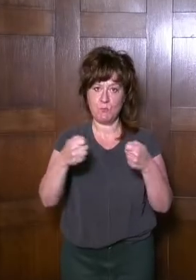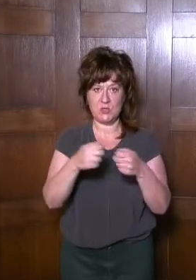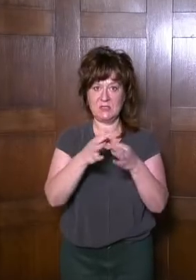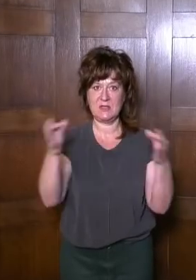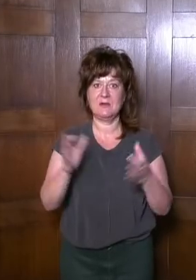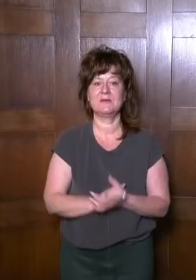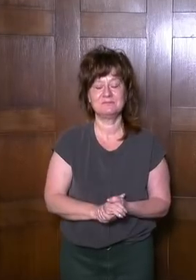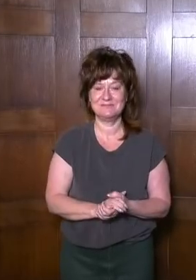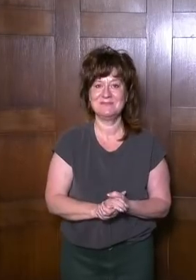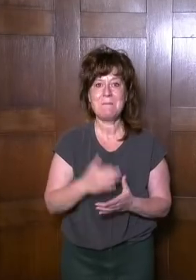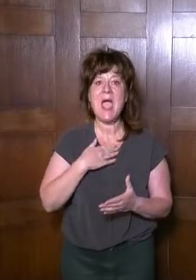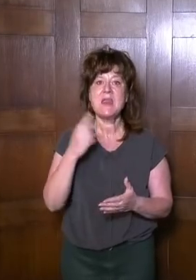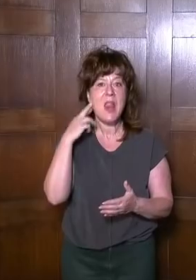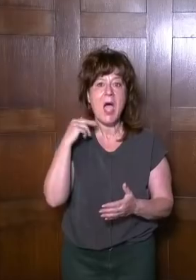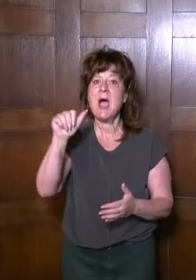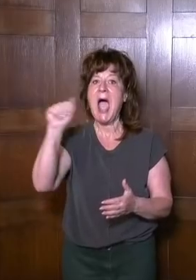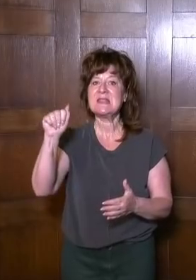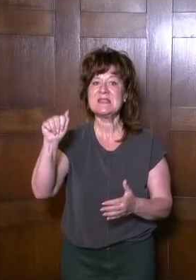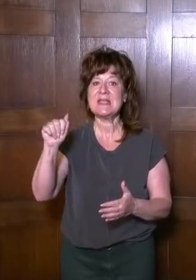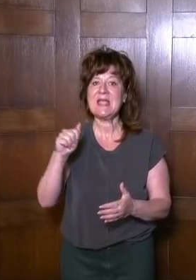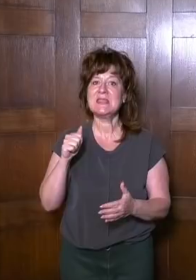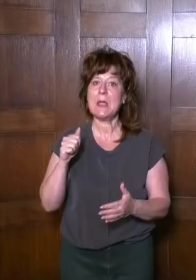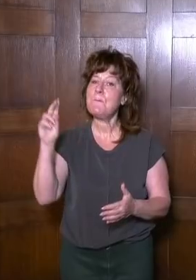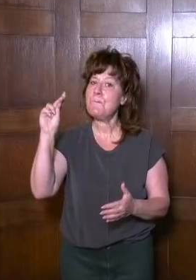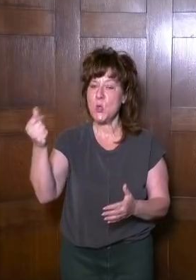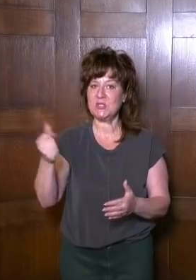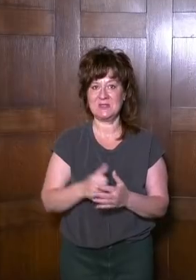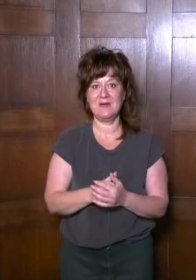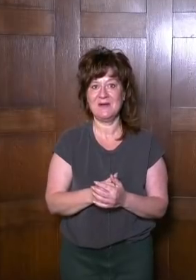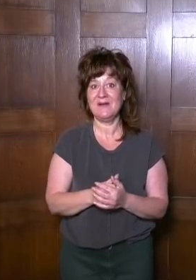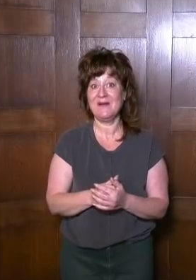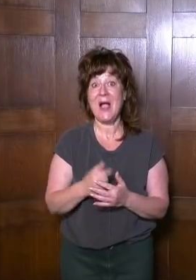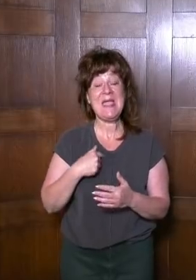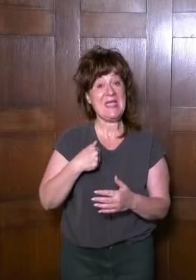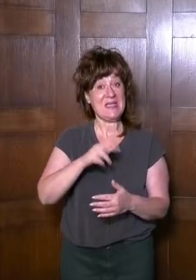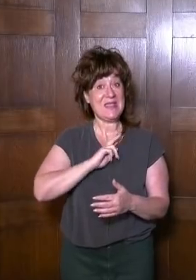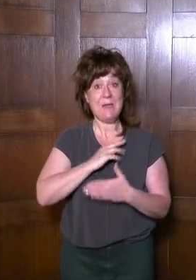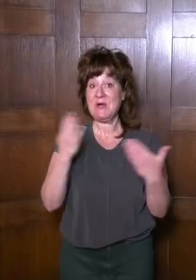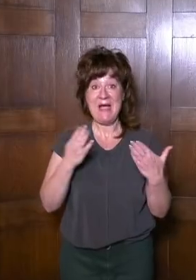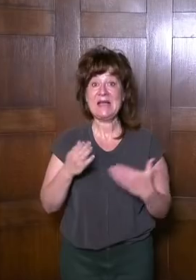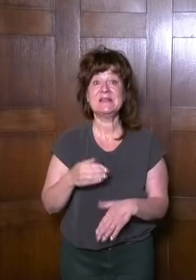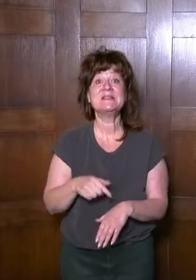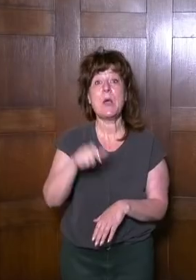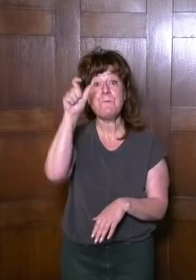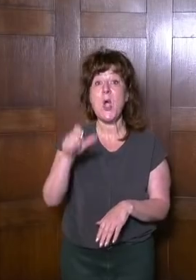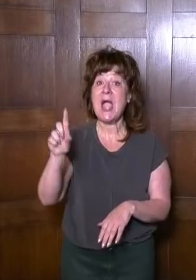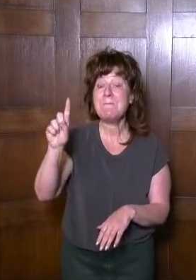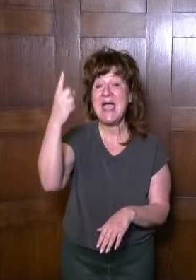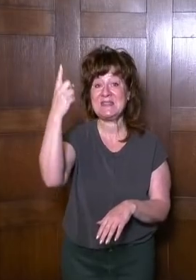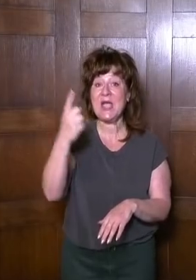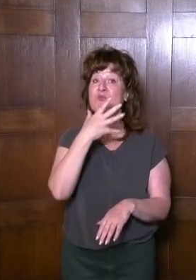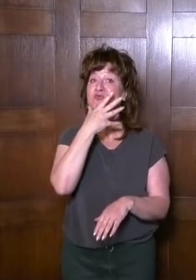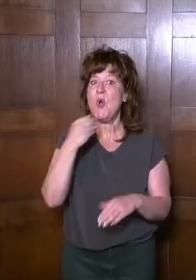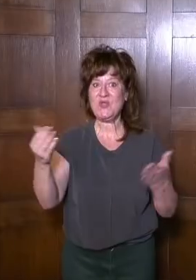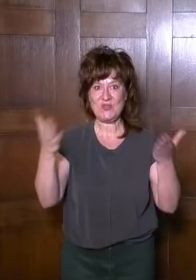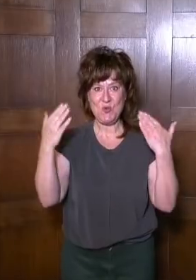Ja, mein Name ist Astrid Münster. Ich bin Bürgermeisterin der schönsten Kurstadt in Nordsachsen. Der Landkreis, der